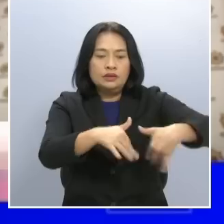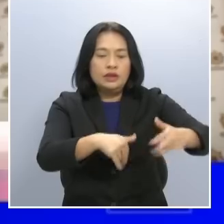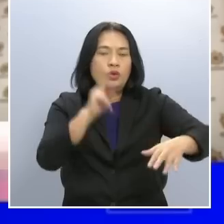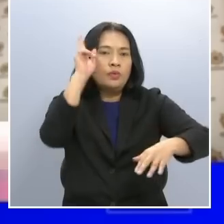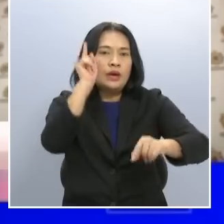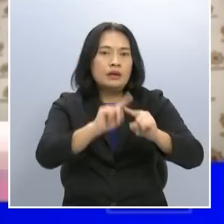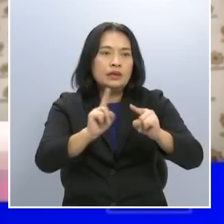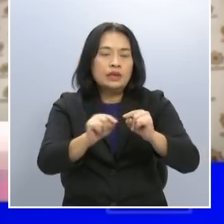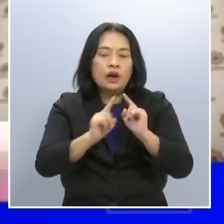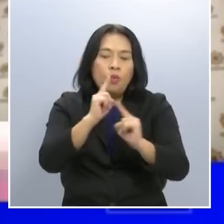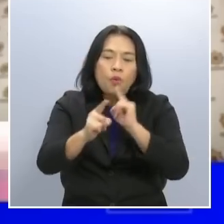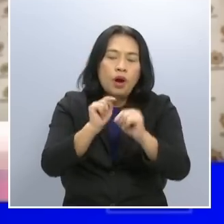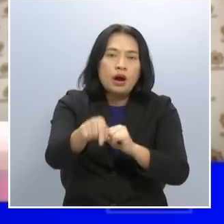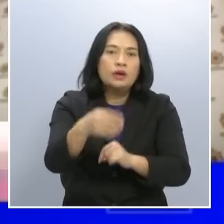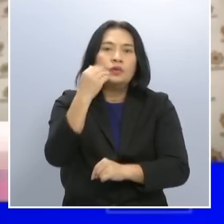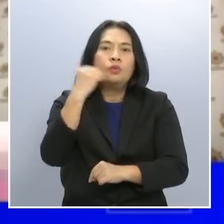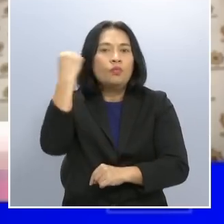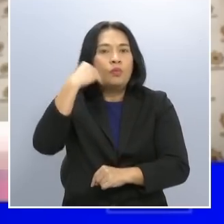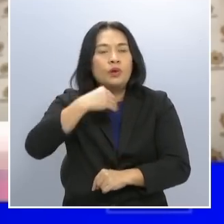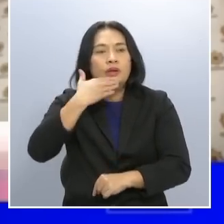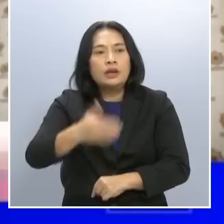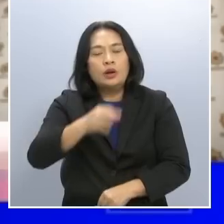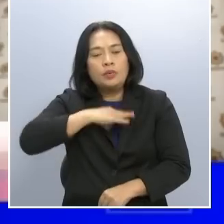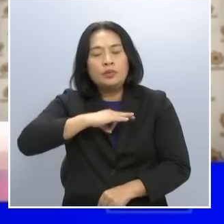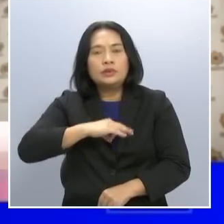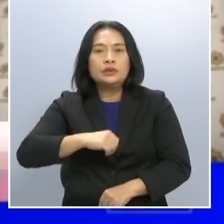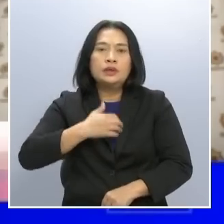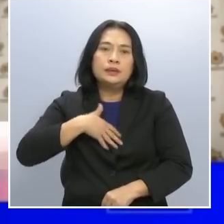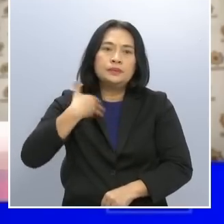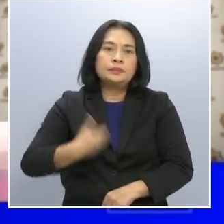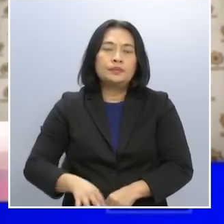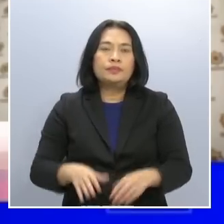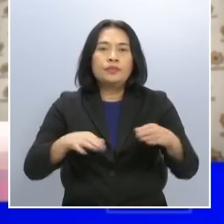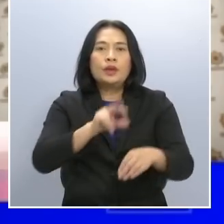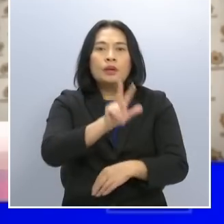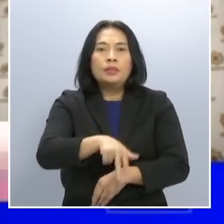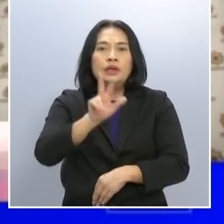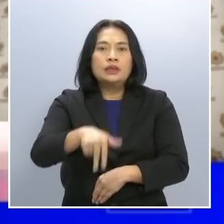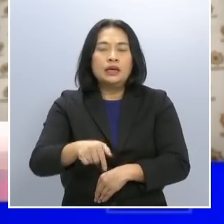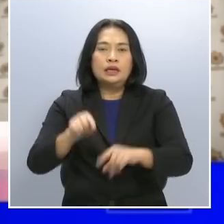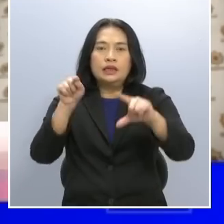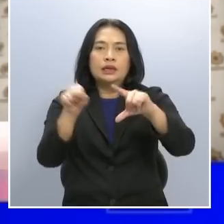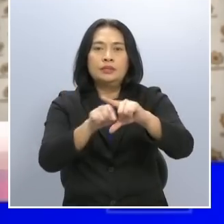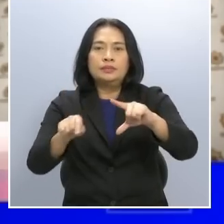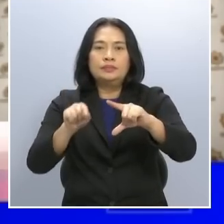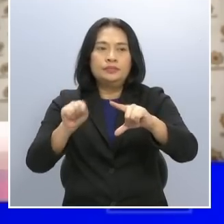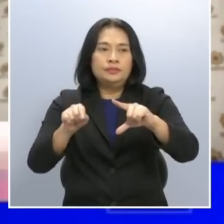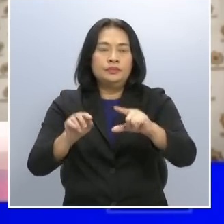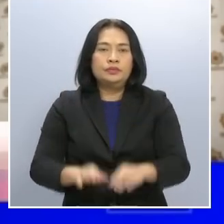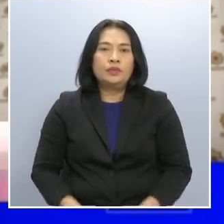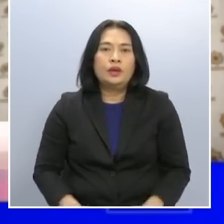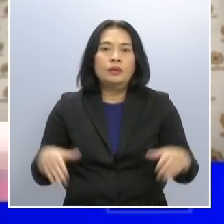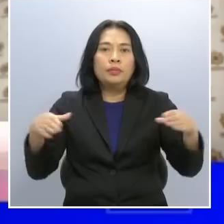ระหน่ำช้ำเติมอยู่ตลอดเนี่ยผมเองก็ค่อนข้างจะลำบากใจระหว่างเพื่อไทยกับก้าวไกลเนี่ยมันไม่เป็นฝ่ายค้านหรอก